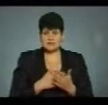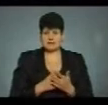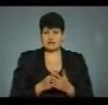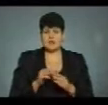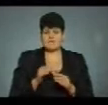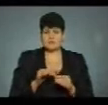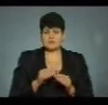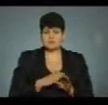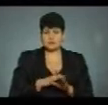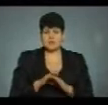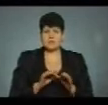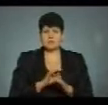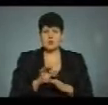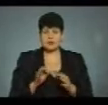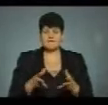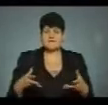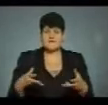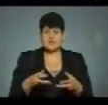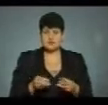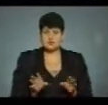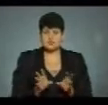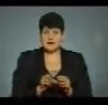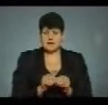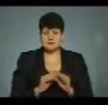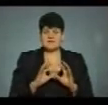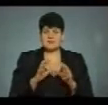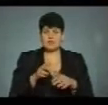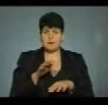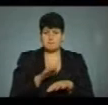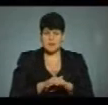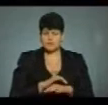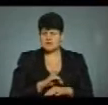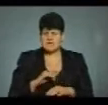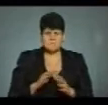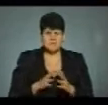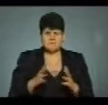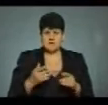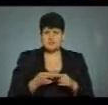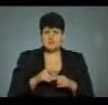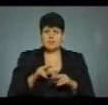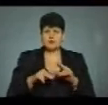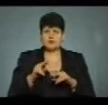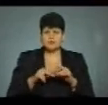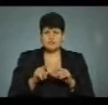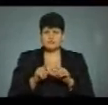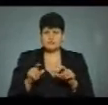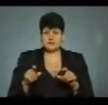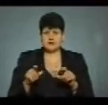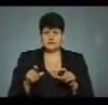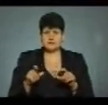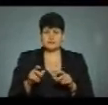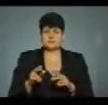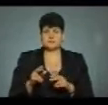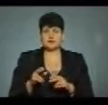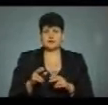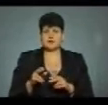реалізації проєктів, які фінансуються разом з Світовим банком. Саме більше з них – це є будівництво станції знезалізнення води.